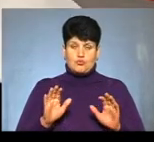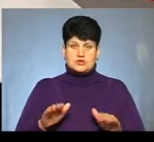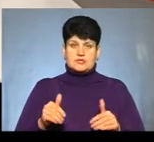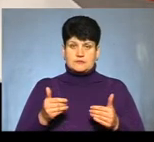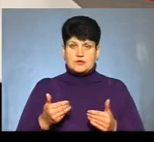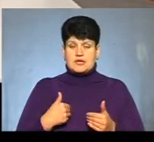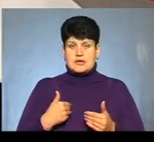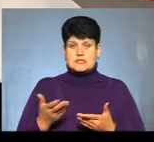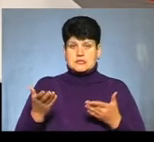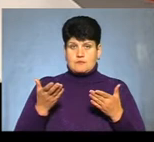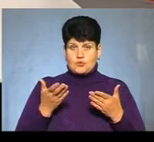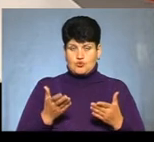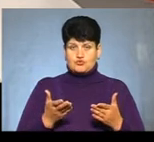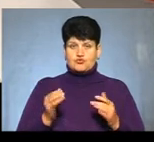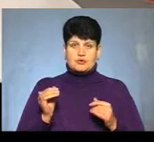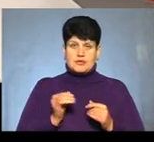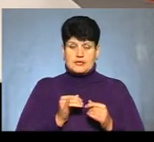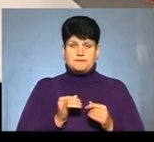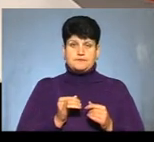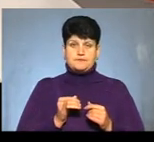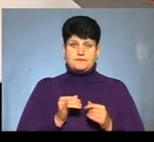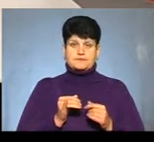закону, можу запросити, то я його запрошую,